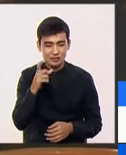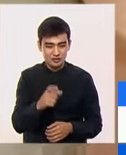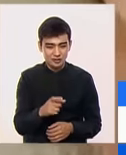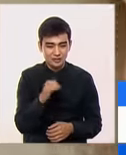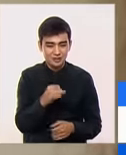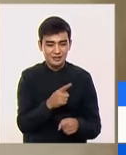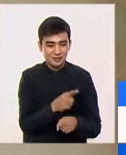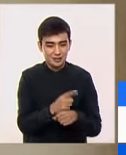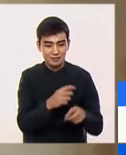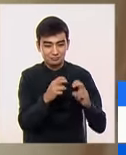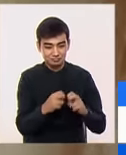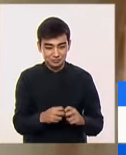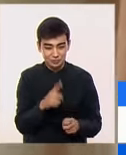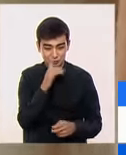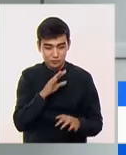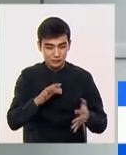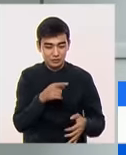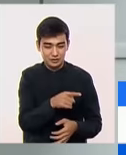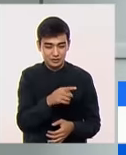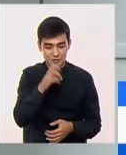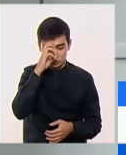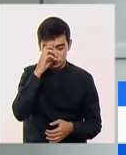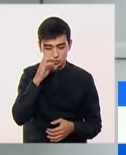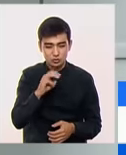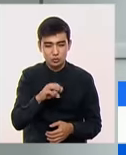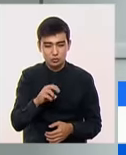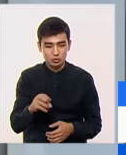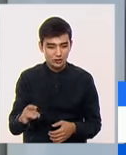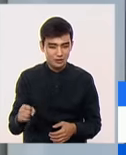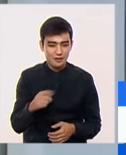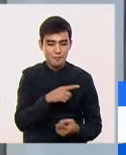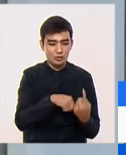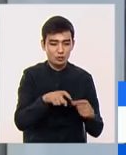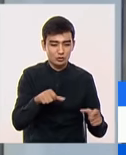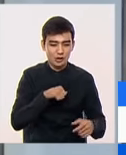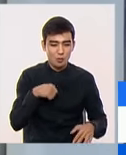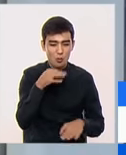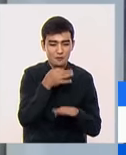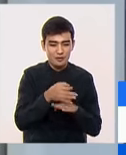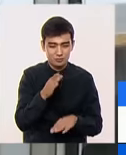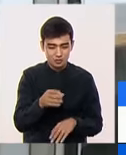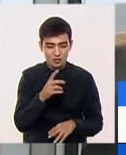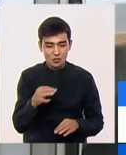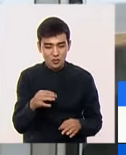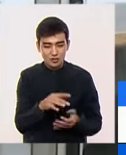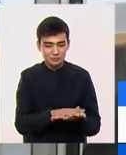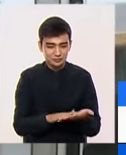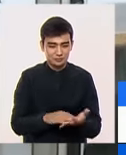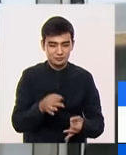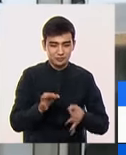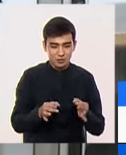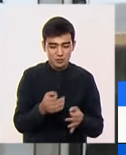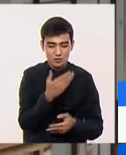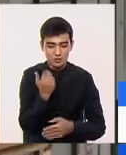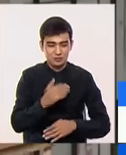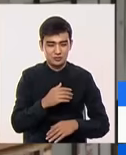запрещая контроль госструктур и надеются на ответственность бизнесменов однако часто это приводит к несоблюдению санитарно норм и правил